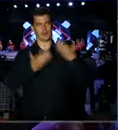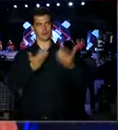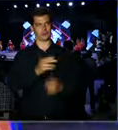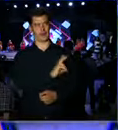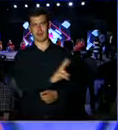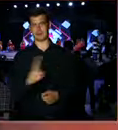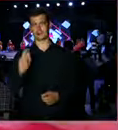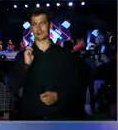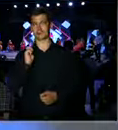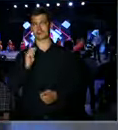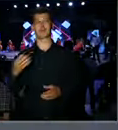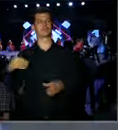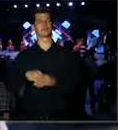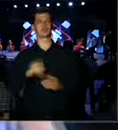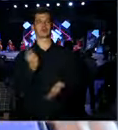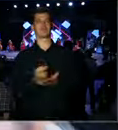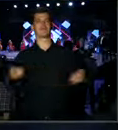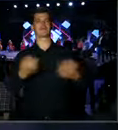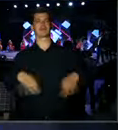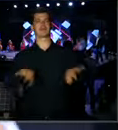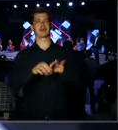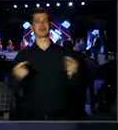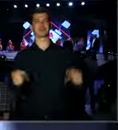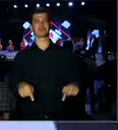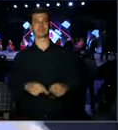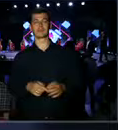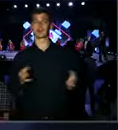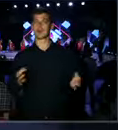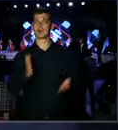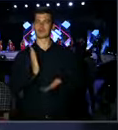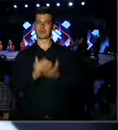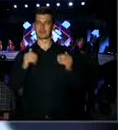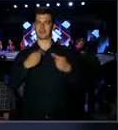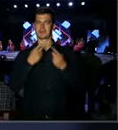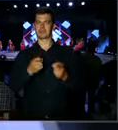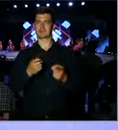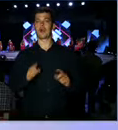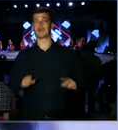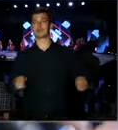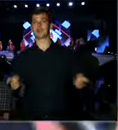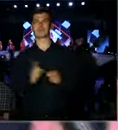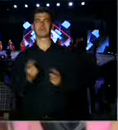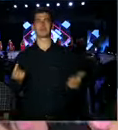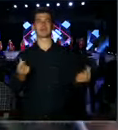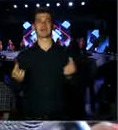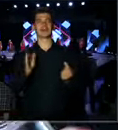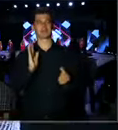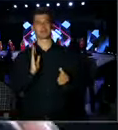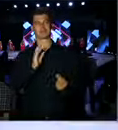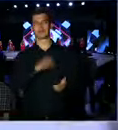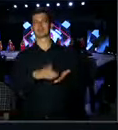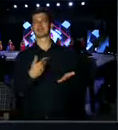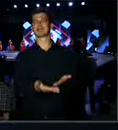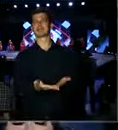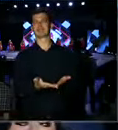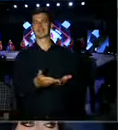was udziału w tym finale. A my już teraz możemy powiedzieć, że organizatorzy i partnerzy dla was wszystkich mają